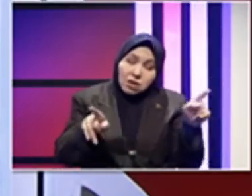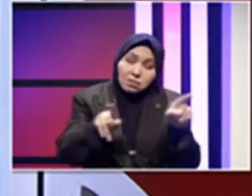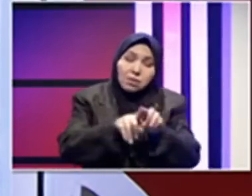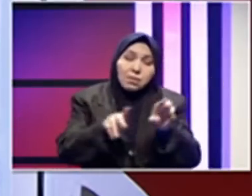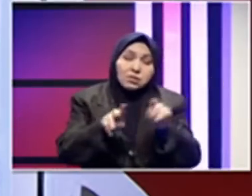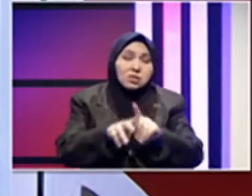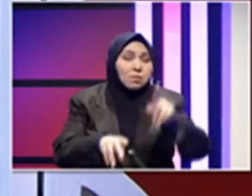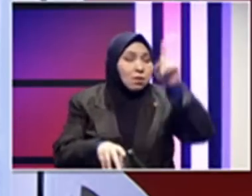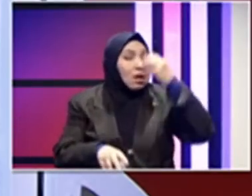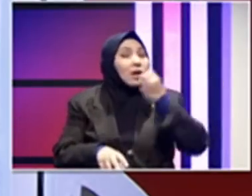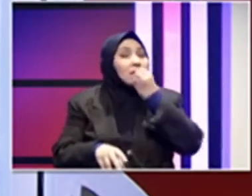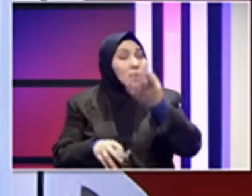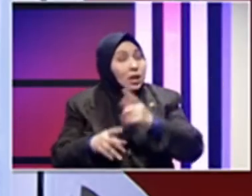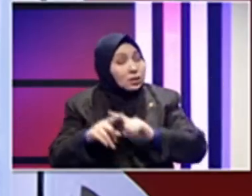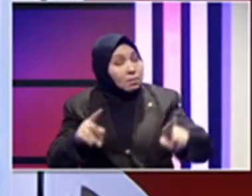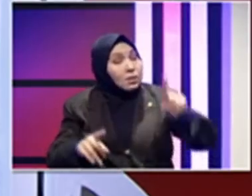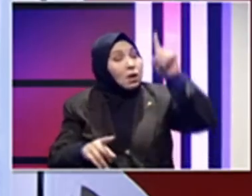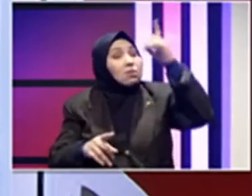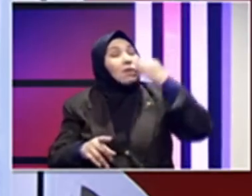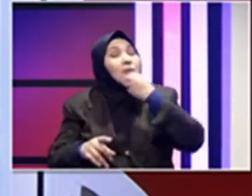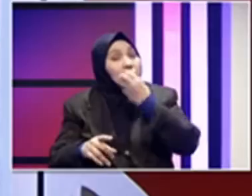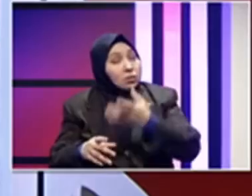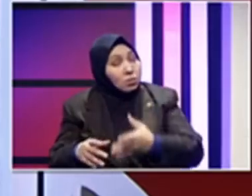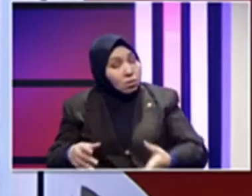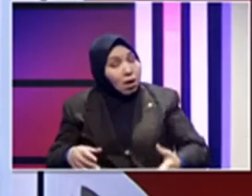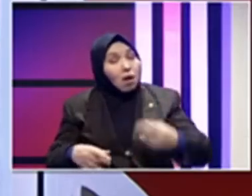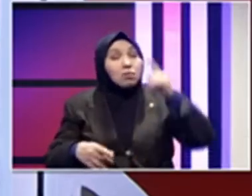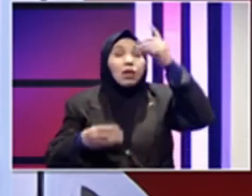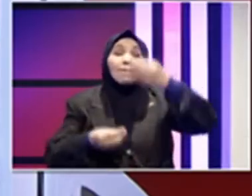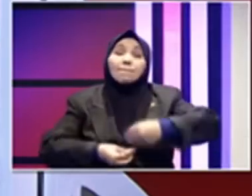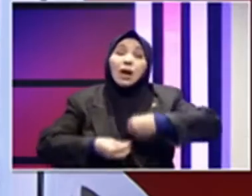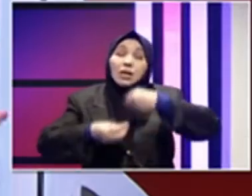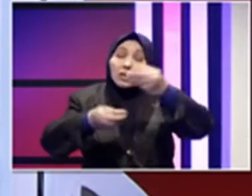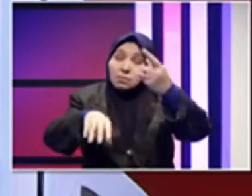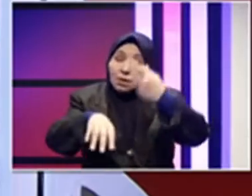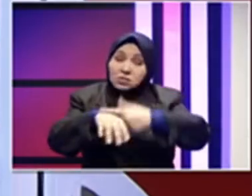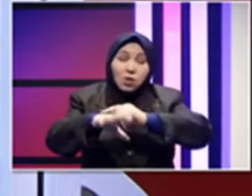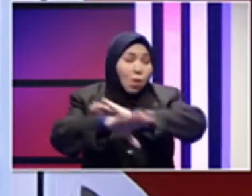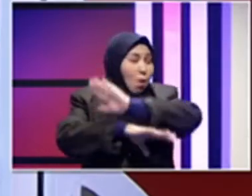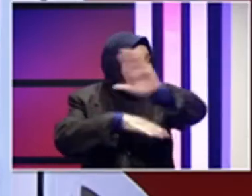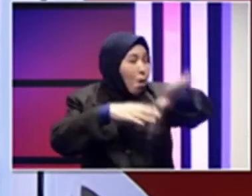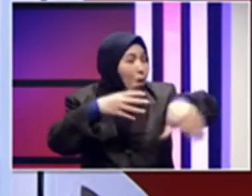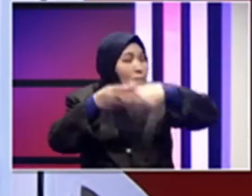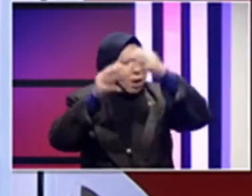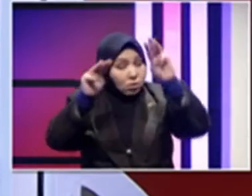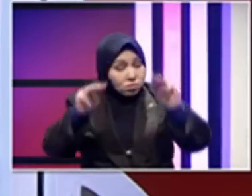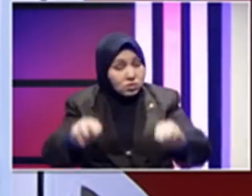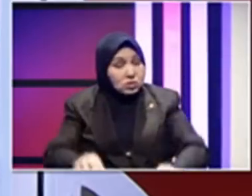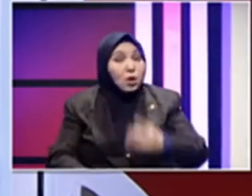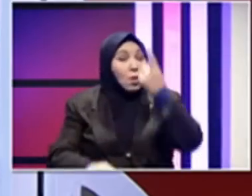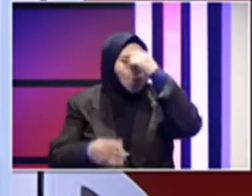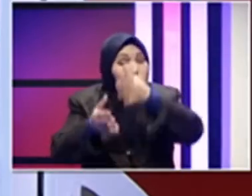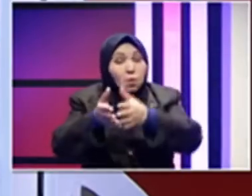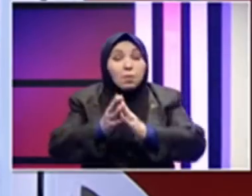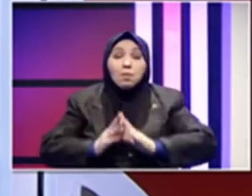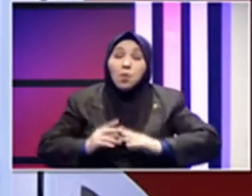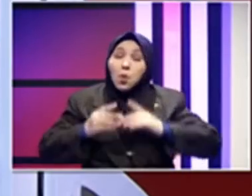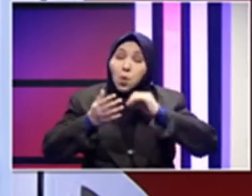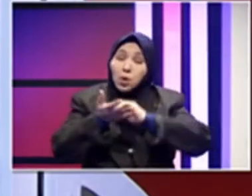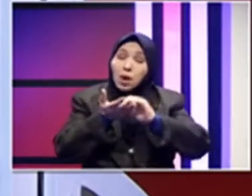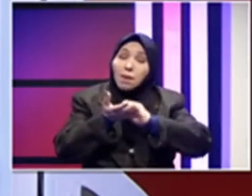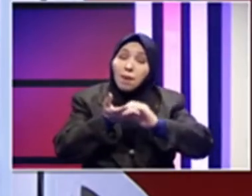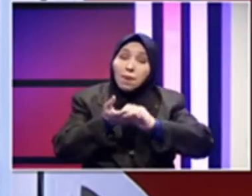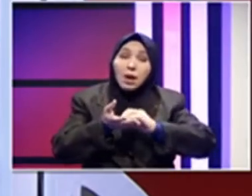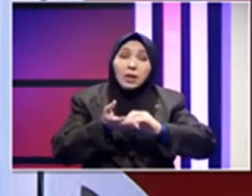tadi. Tetapi Allah menyatakan tak apa, Allah beri masa kepada seluruh di kalangan kita untuk memohon keampunan daripada